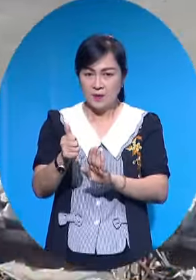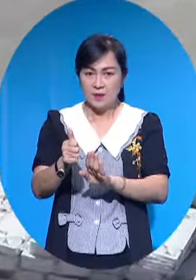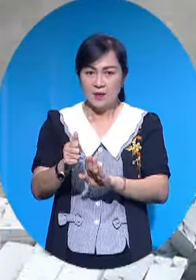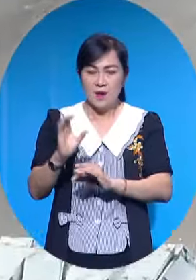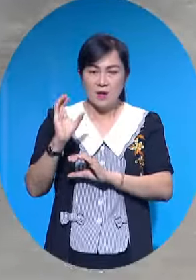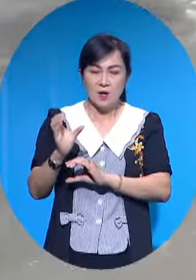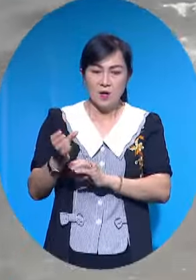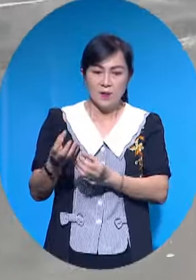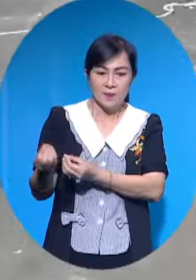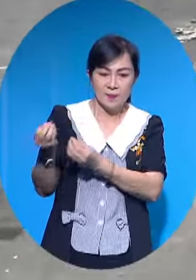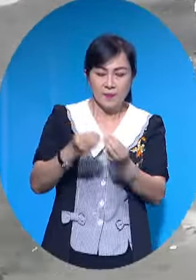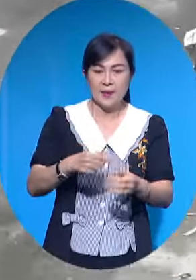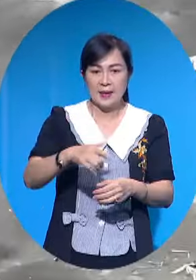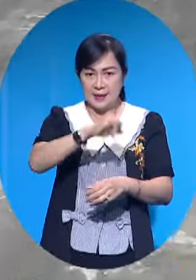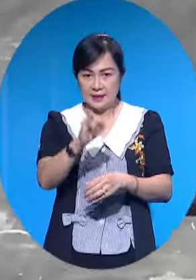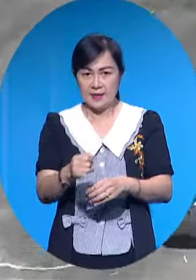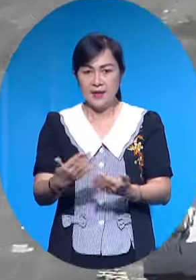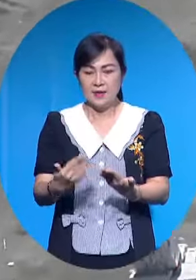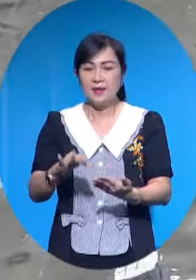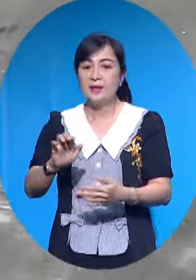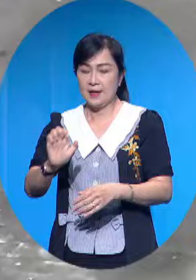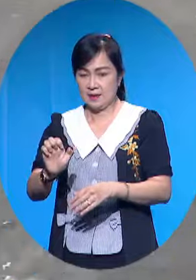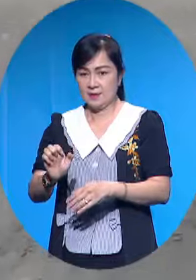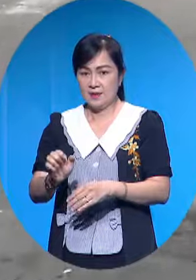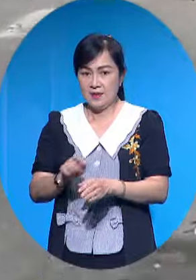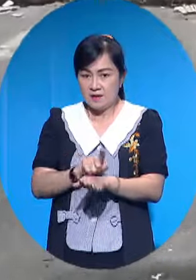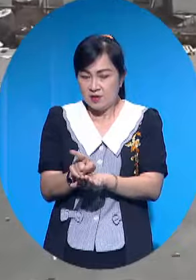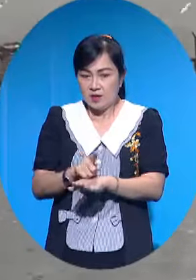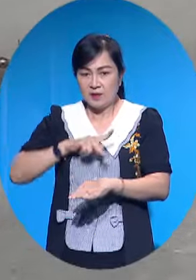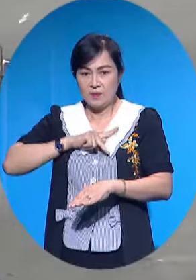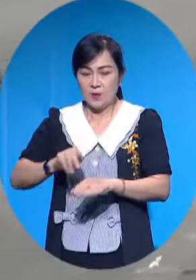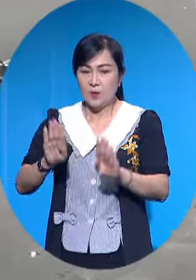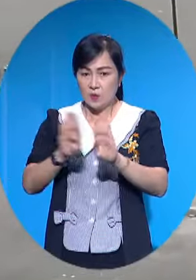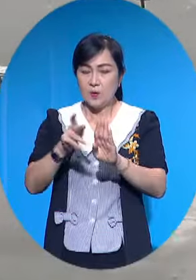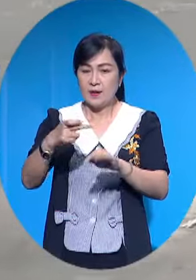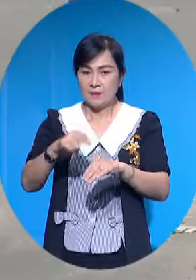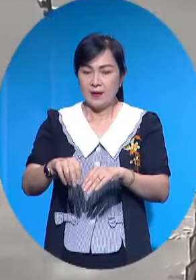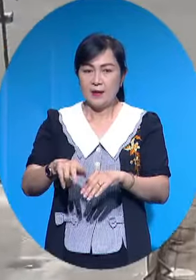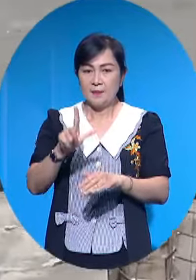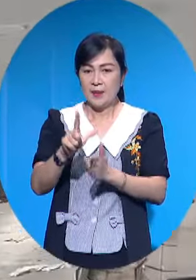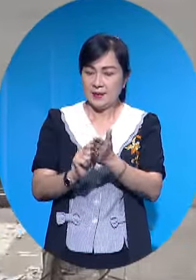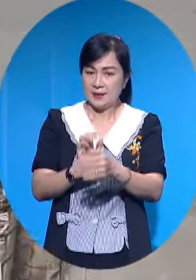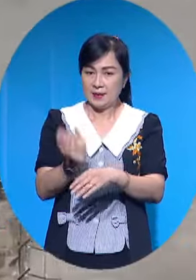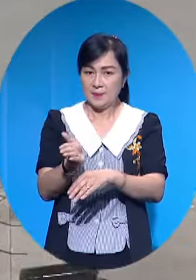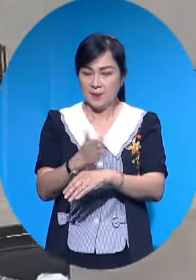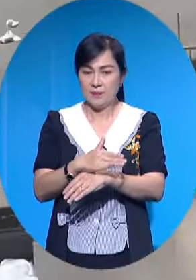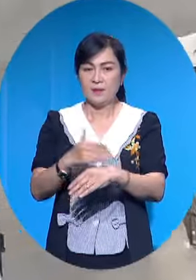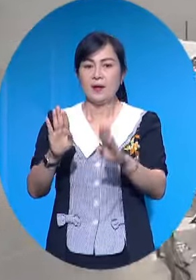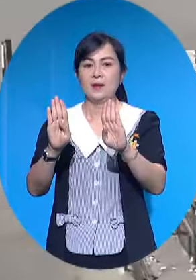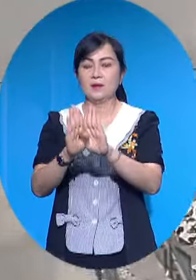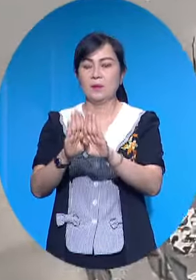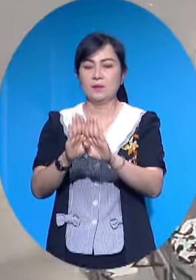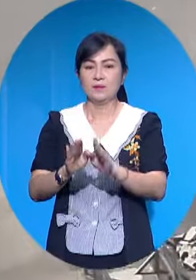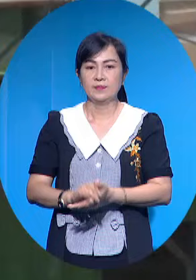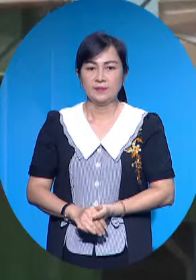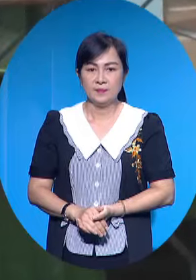đưa hàng viện trợ vào gaza Tuy nhiên Israel đã đưa xe tăng đến kiểm soát cửa khẩu rafa từ ngày 7 tháng 5 và đóng cửa cửa khẩu